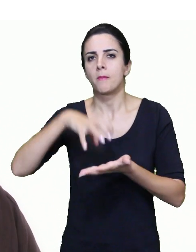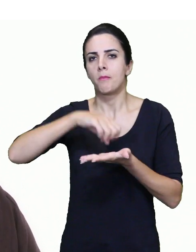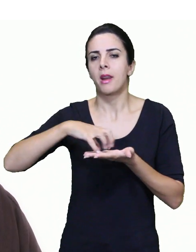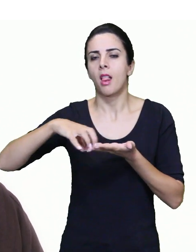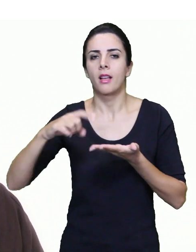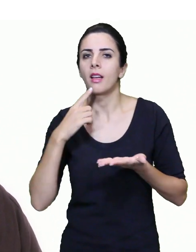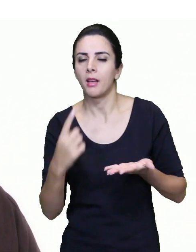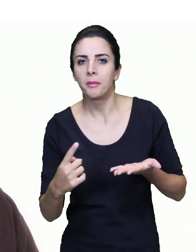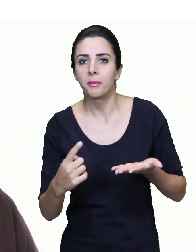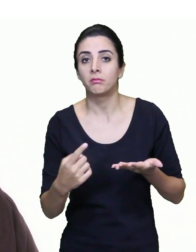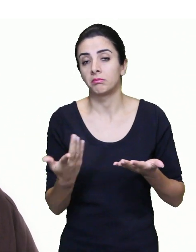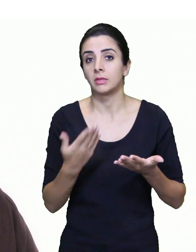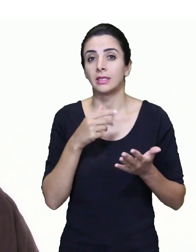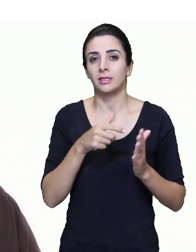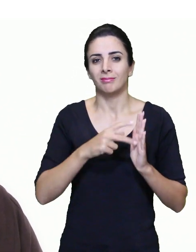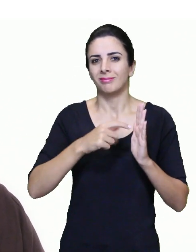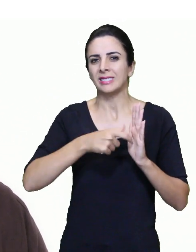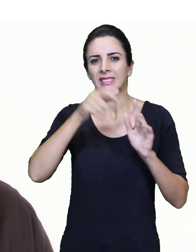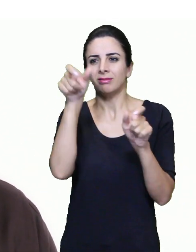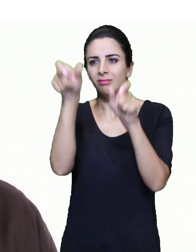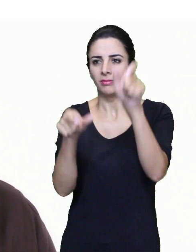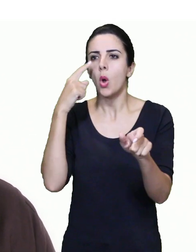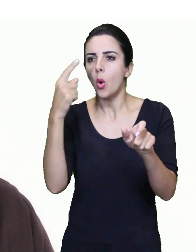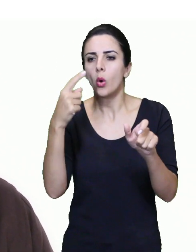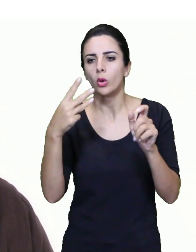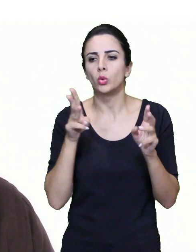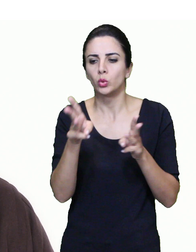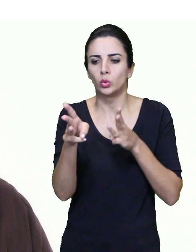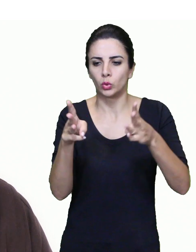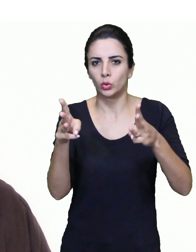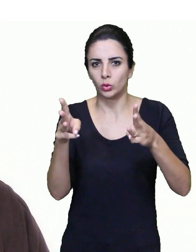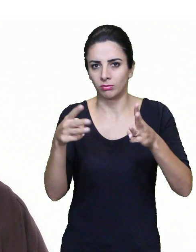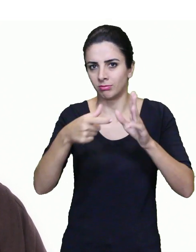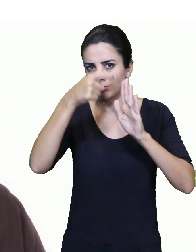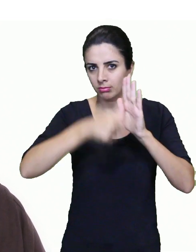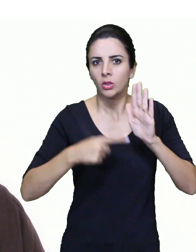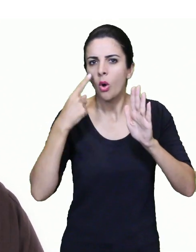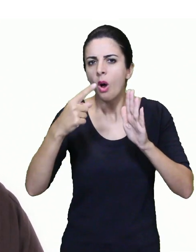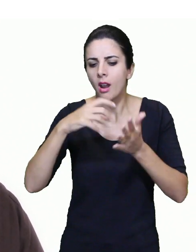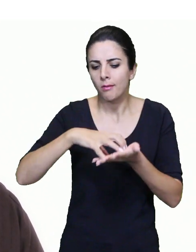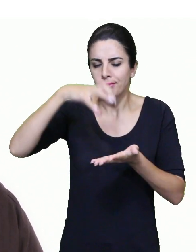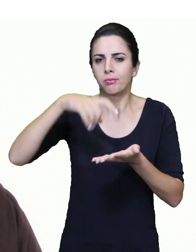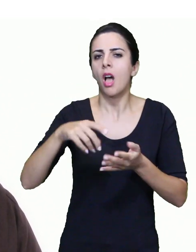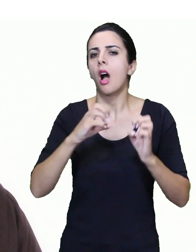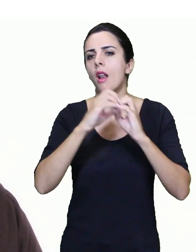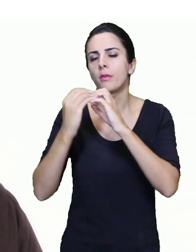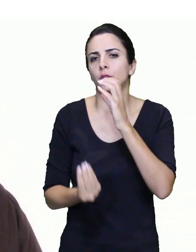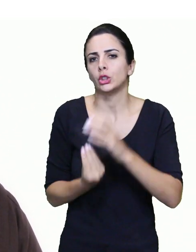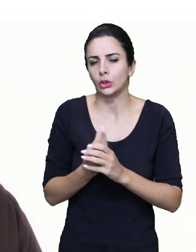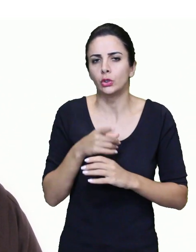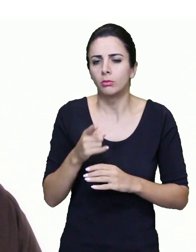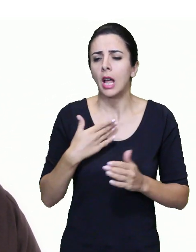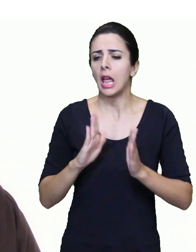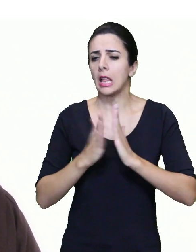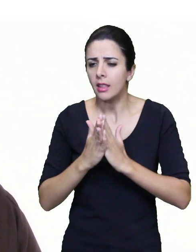Braille alfabesindeki H'yi yazdık Karşımda üçer noktalarla altı nokta bulunmasıyla oluşan bir alfa verir Kitaplarımızda, ders